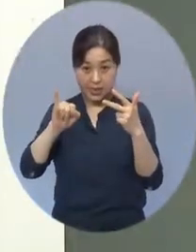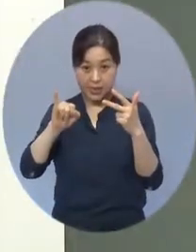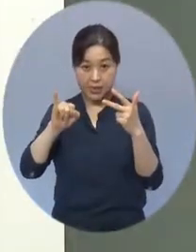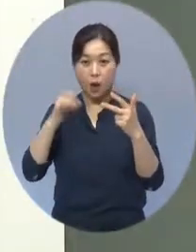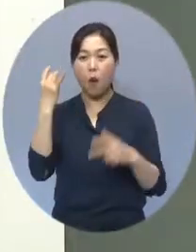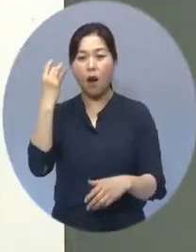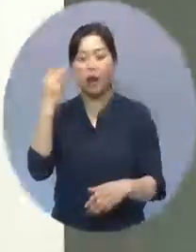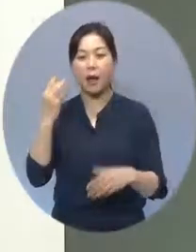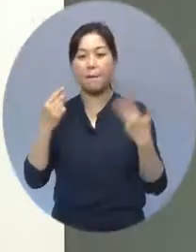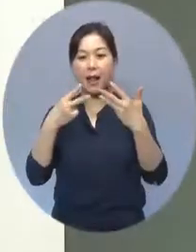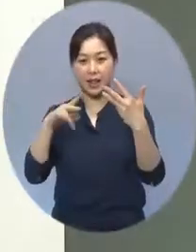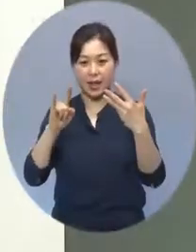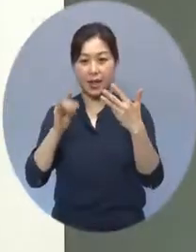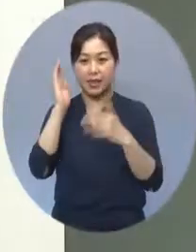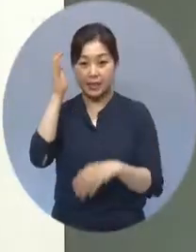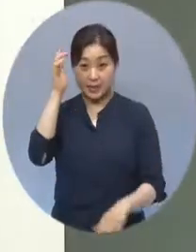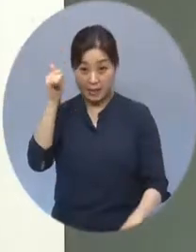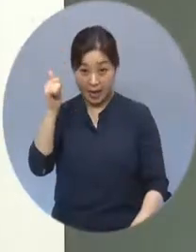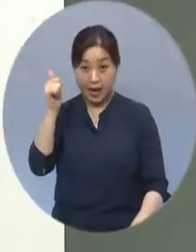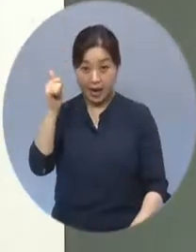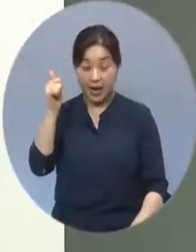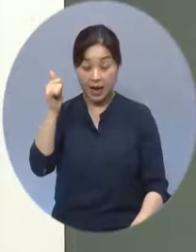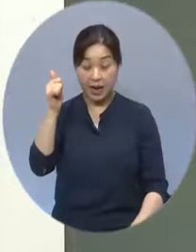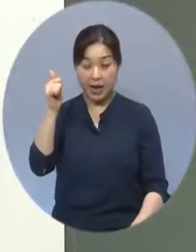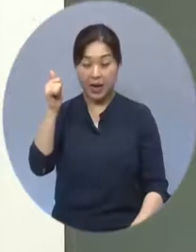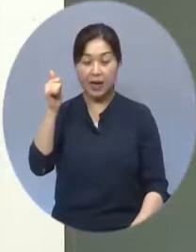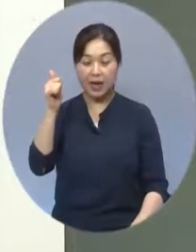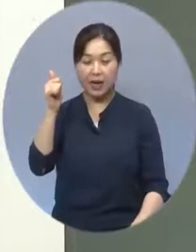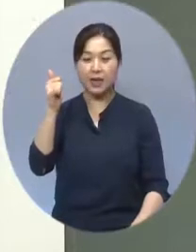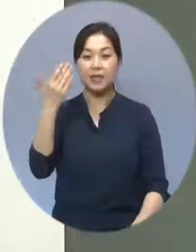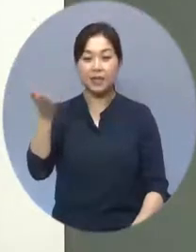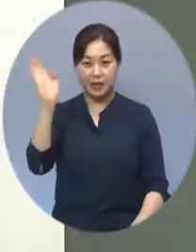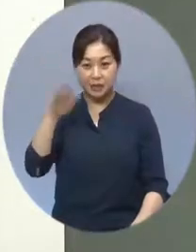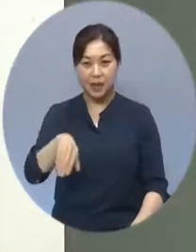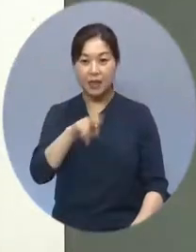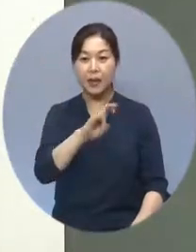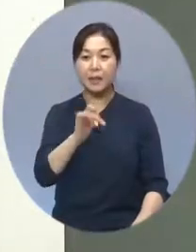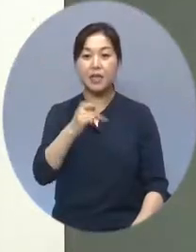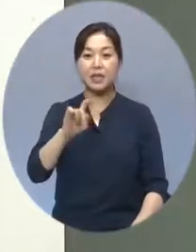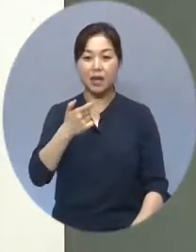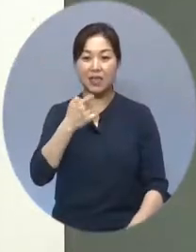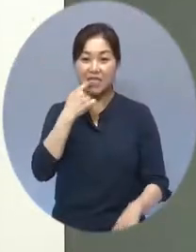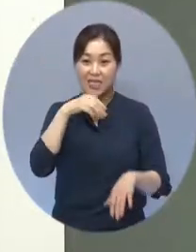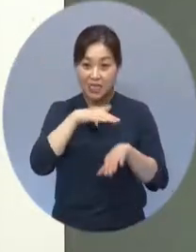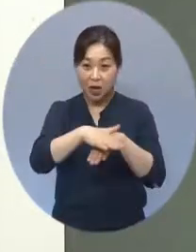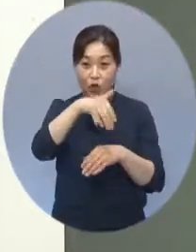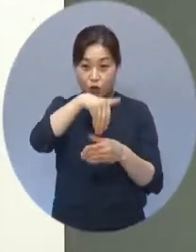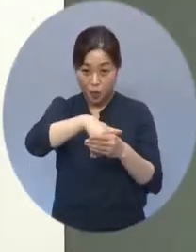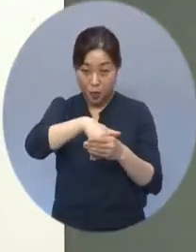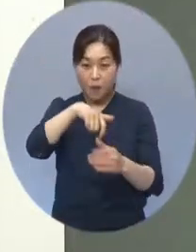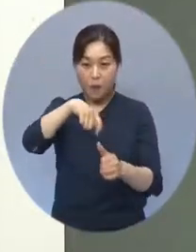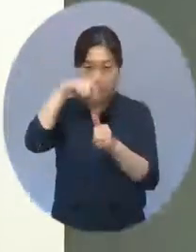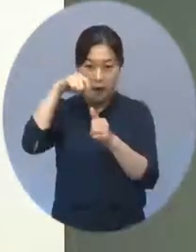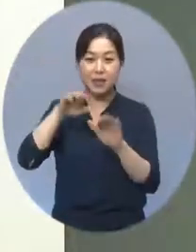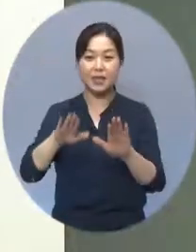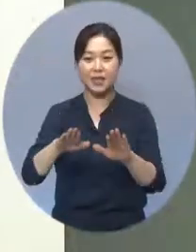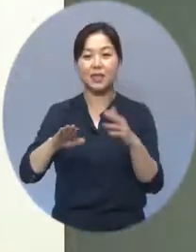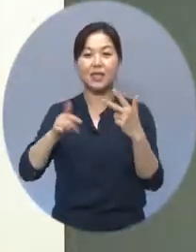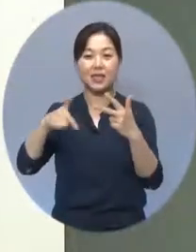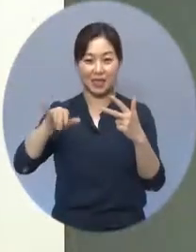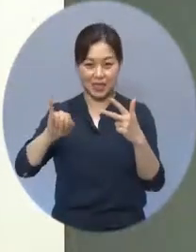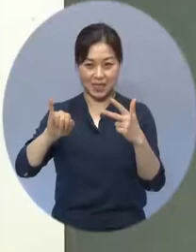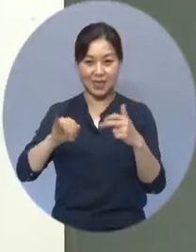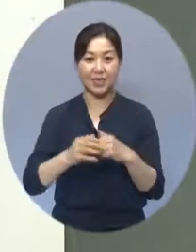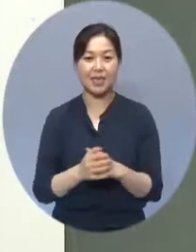시장이지만은 민선으로는 7대 이렇게 네. 되죠. 네. 이제 3년이 반환점이